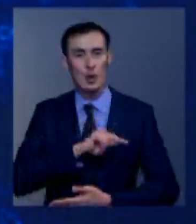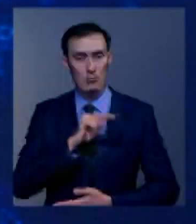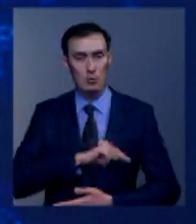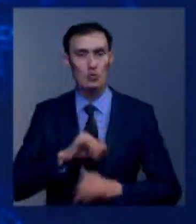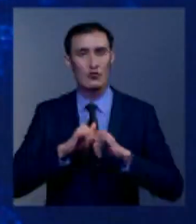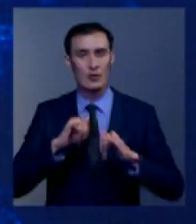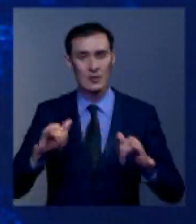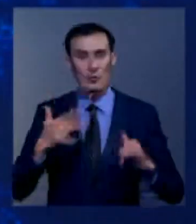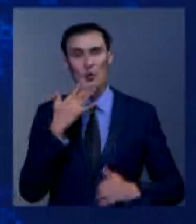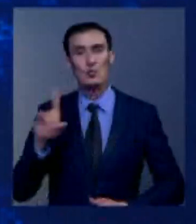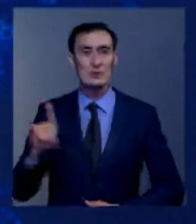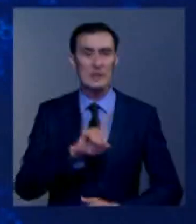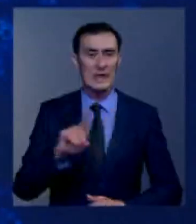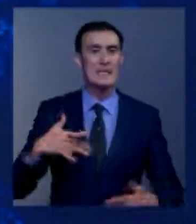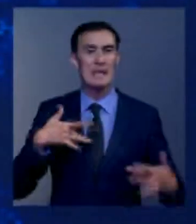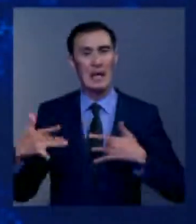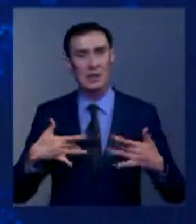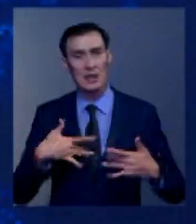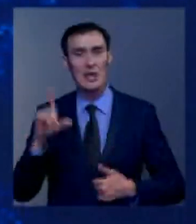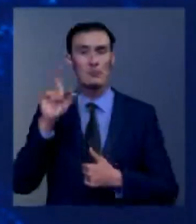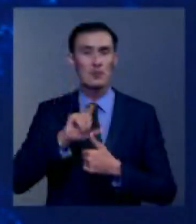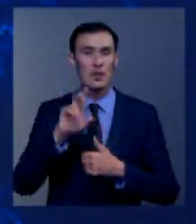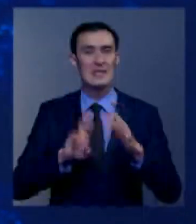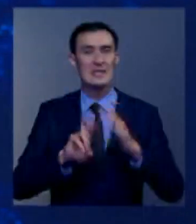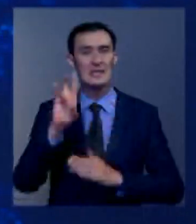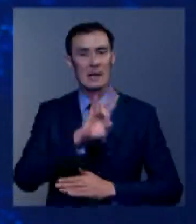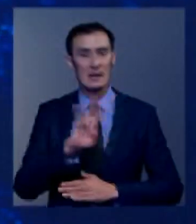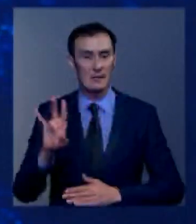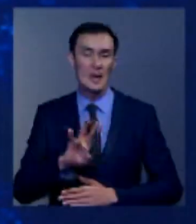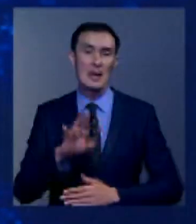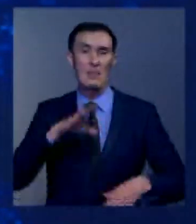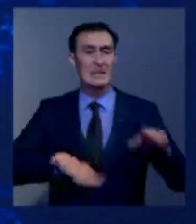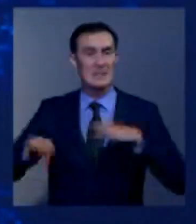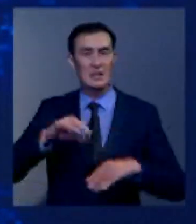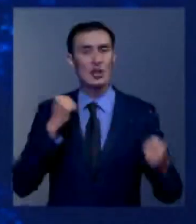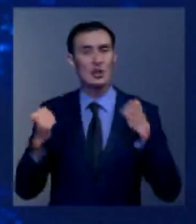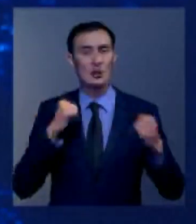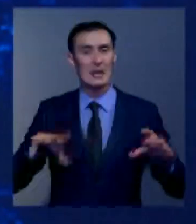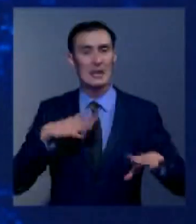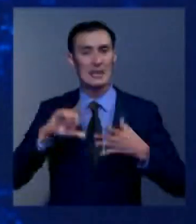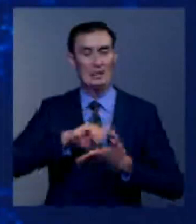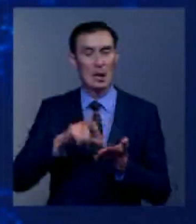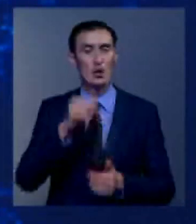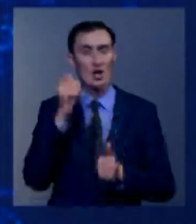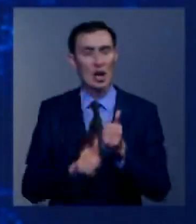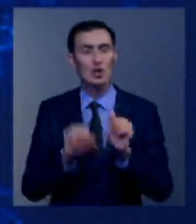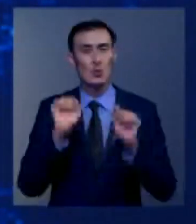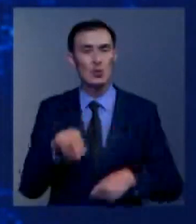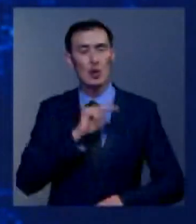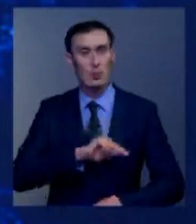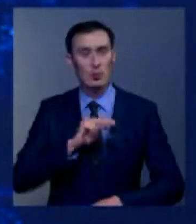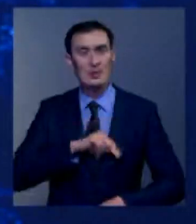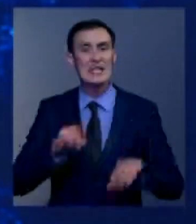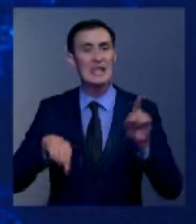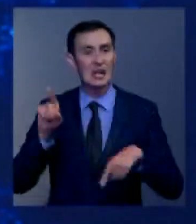заметно вырос. Музеи и театры, мечети и церкви, бассейны и тренажерные залы. Но каждый из них будет работать с